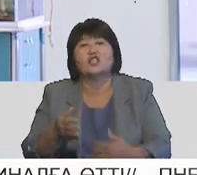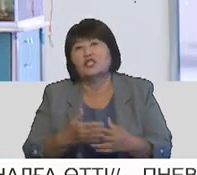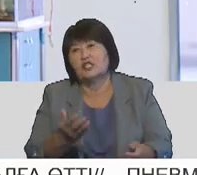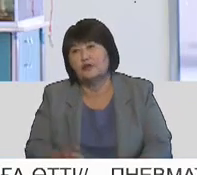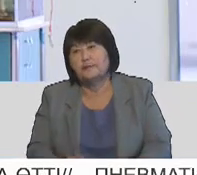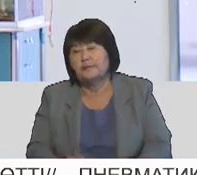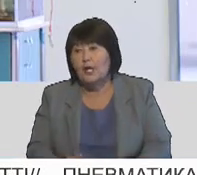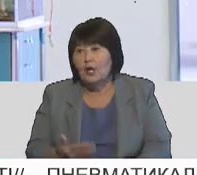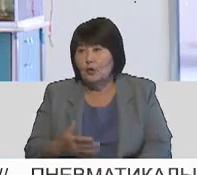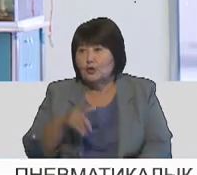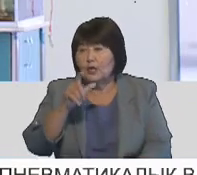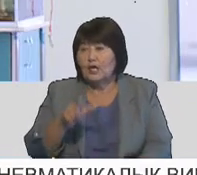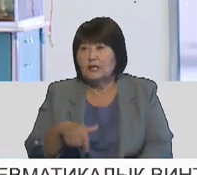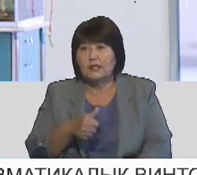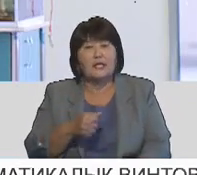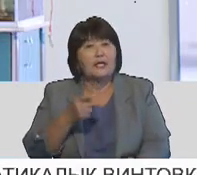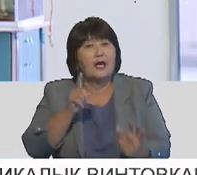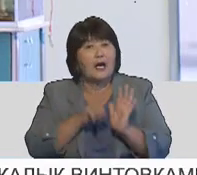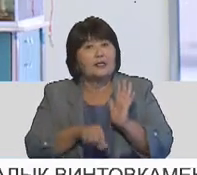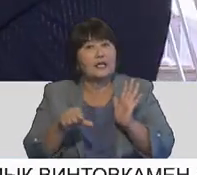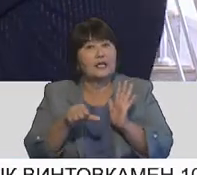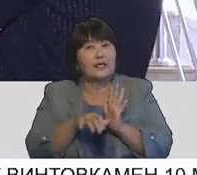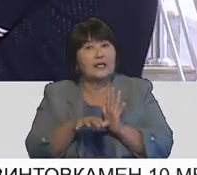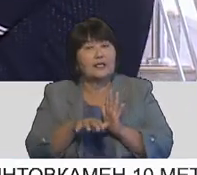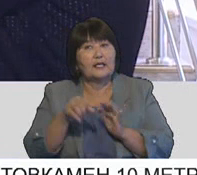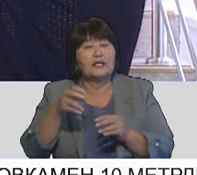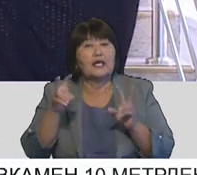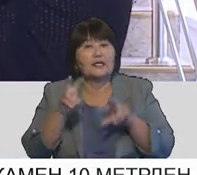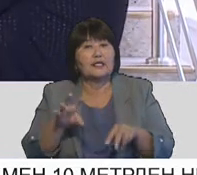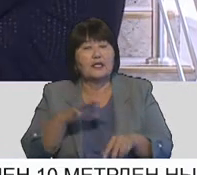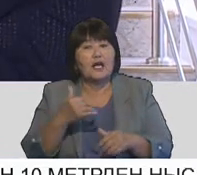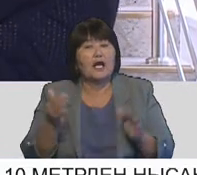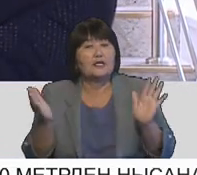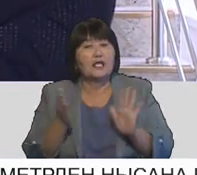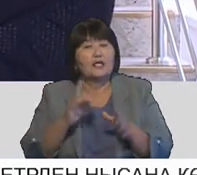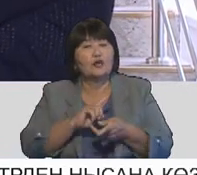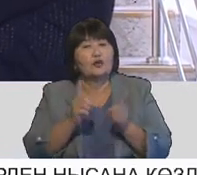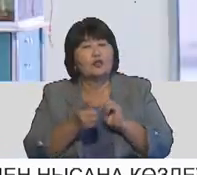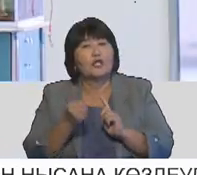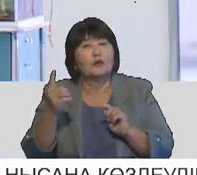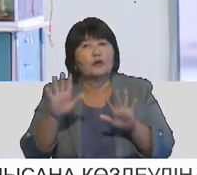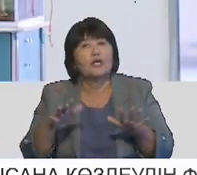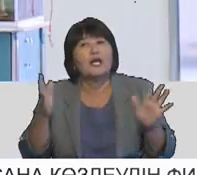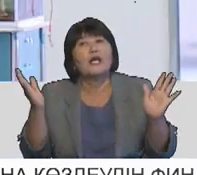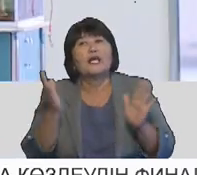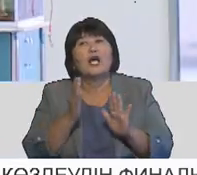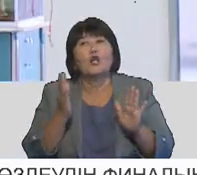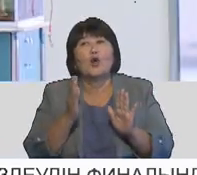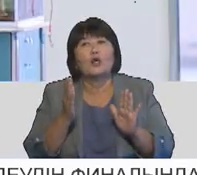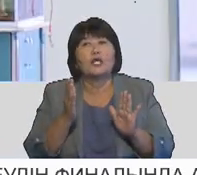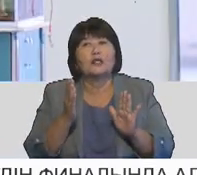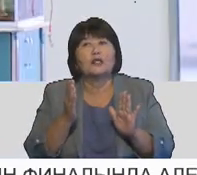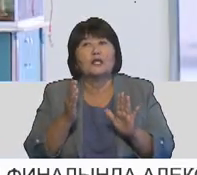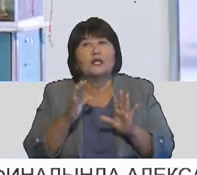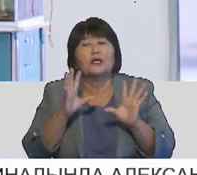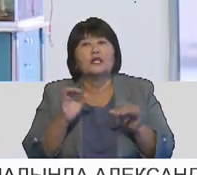дейін адамзат ең арзан электр энергиясын көзіміз деп келді. Қазір мына экологияның өзгерісіне байланысты бірінші орынға экологиялық деген талап